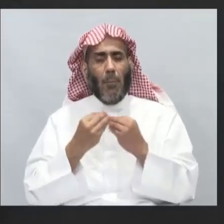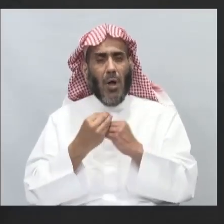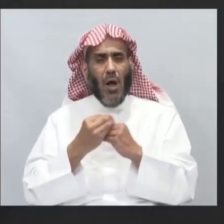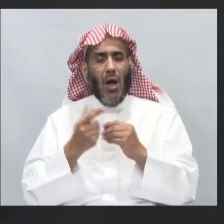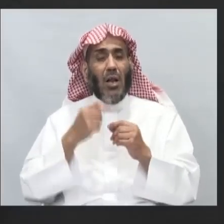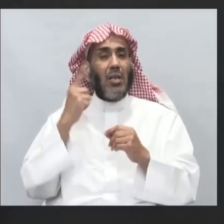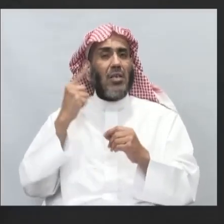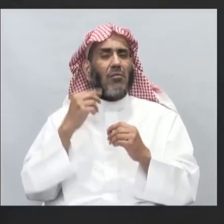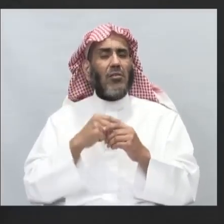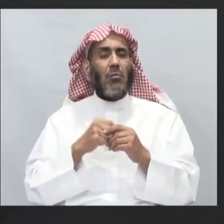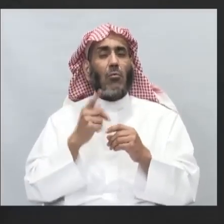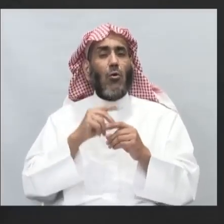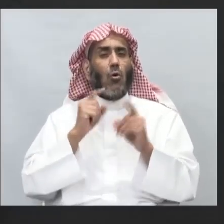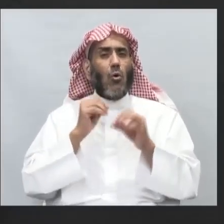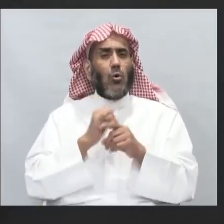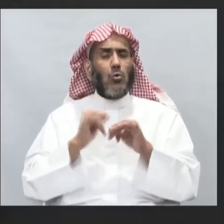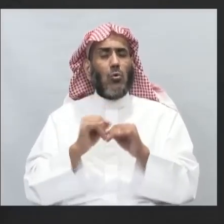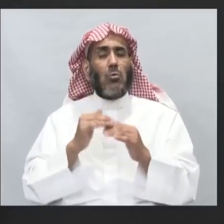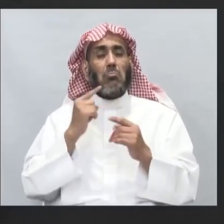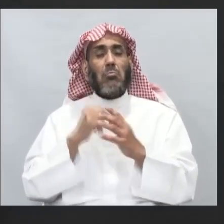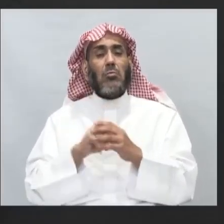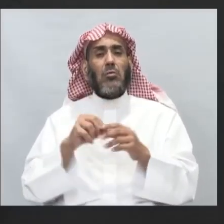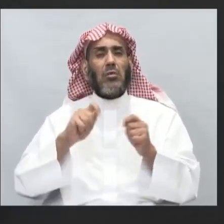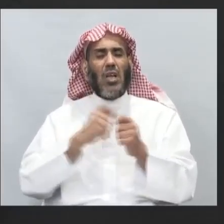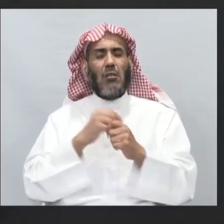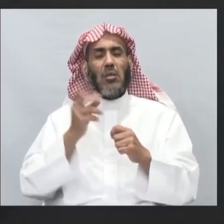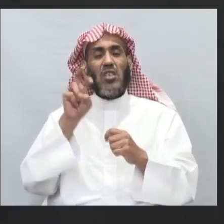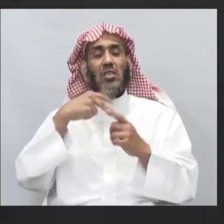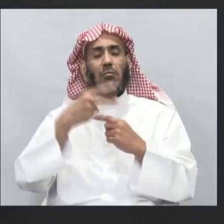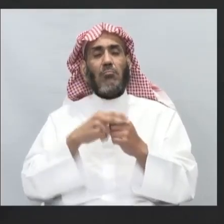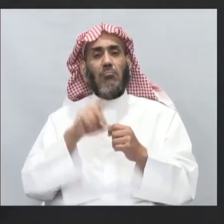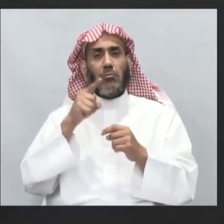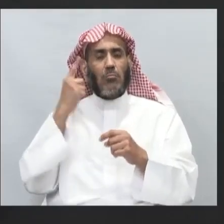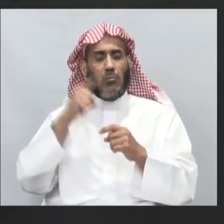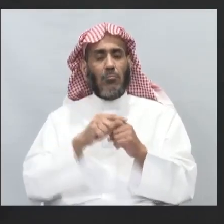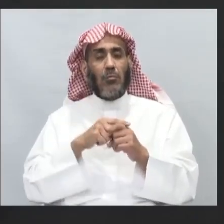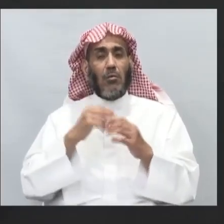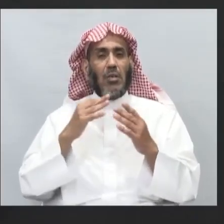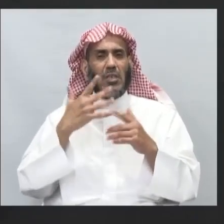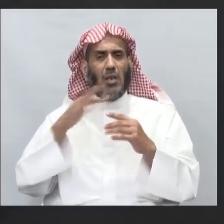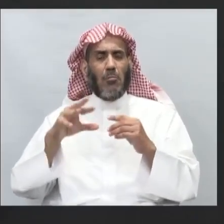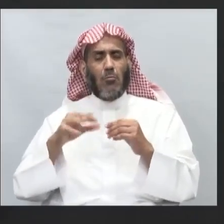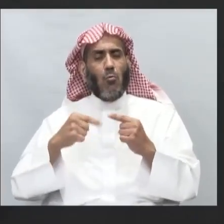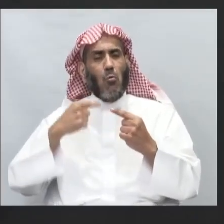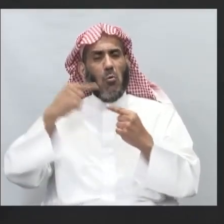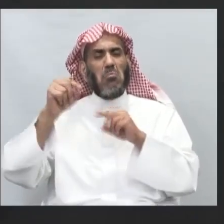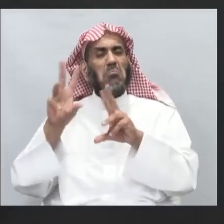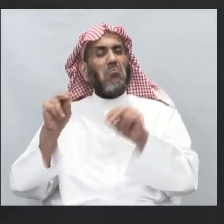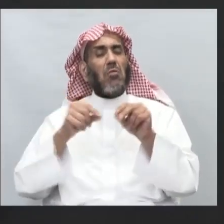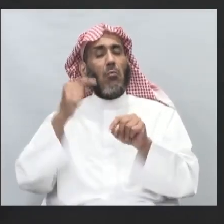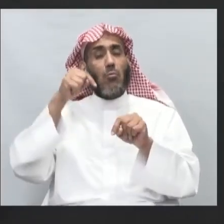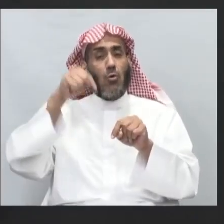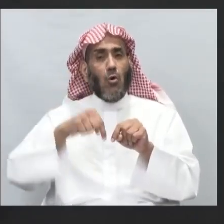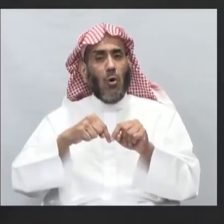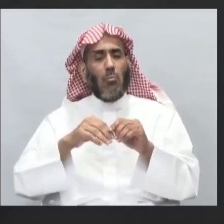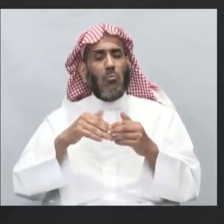لا يظن الظان انه هال السلوك ممكن يتعدل مثلا بعد 20 سنه انتم تعلمون ان من شب على شيء شاب عليه لكننا من اليوم